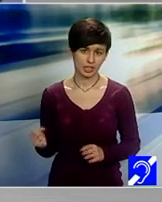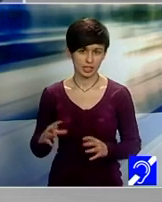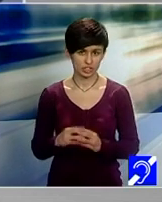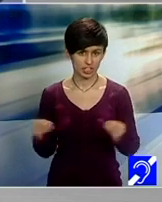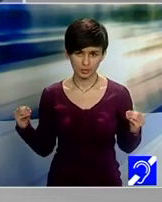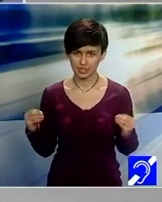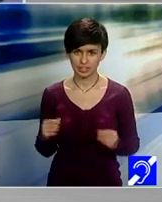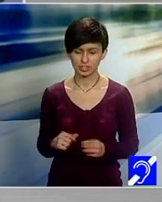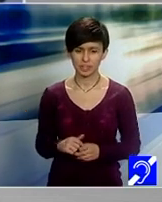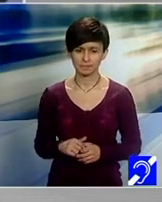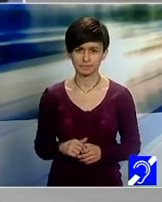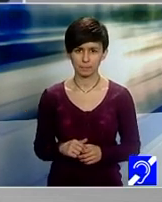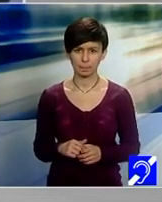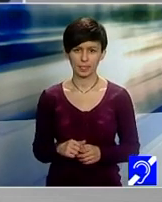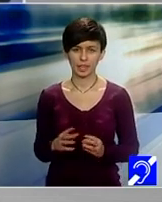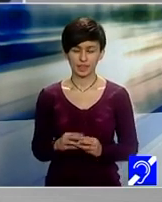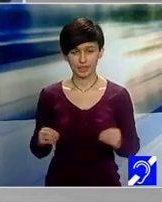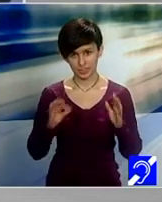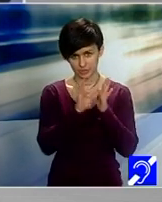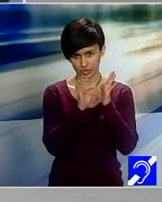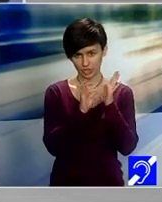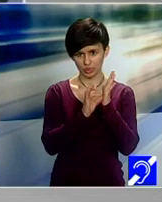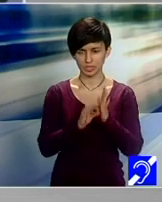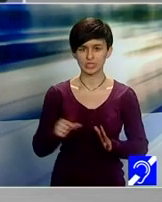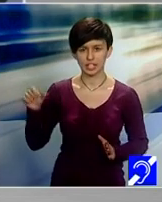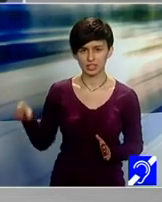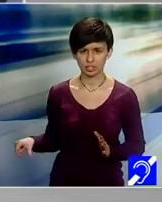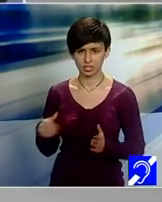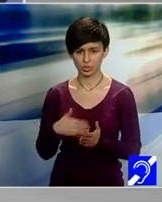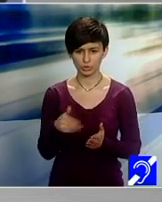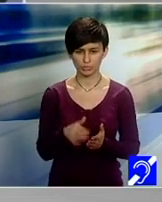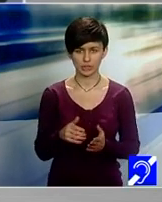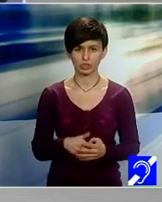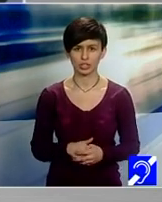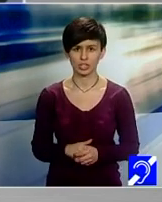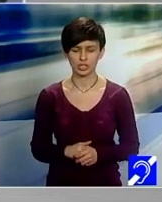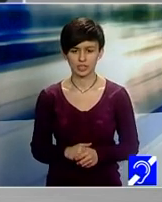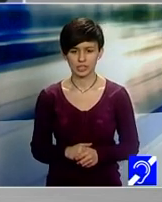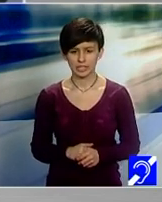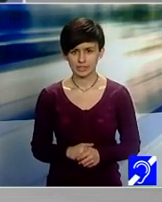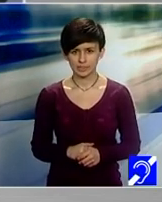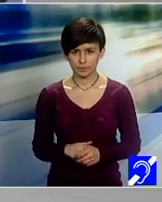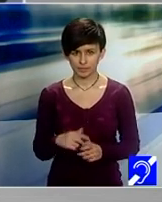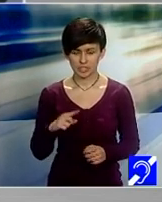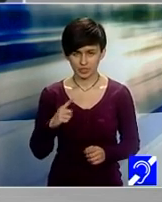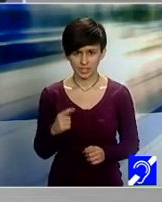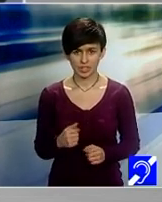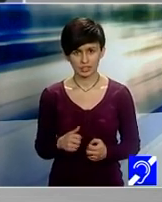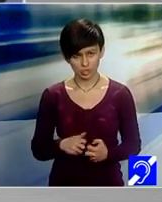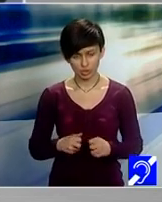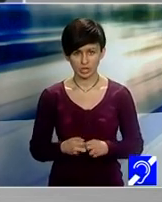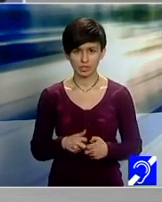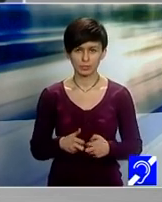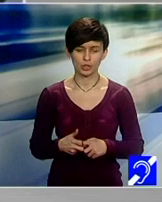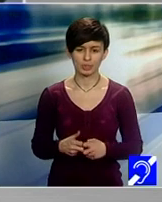lipsește condiția acolo? Ca respectivul consumator sau debitor, da, să se afle într-o dificultate